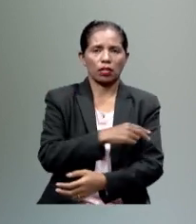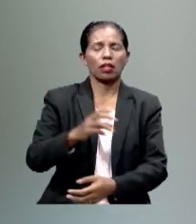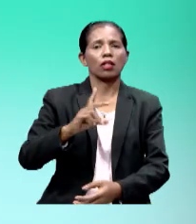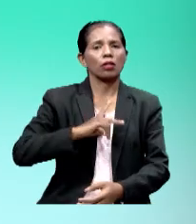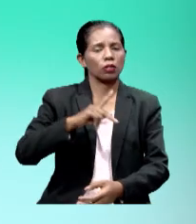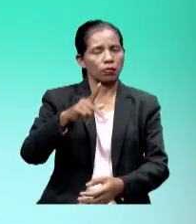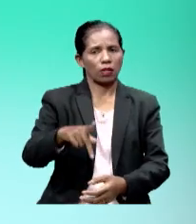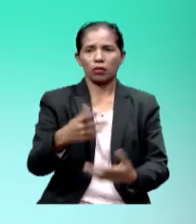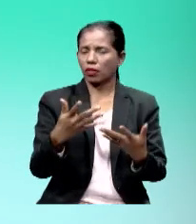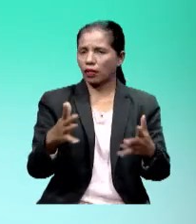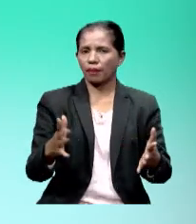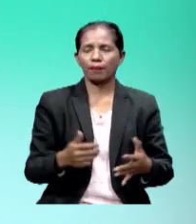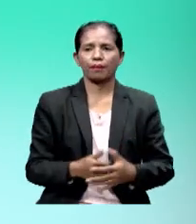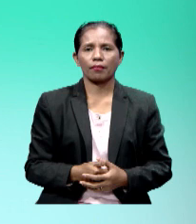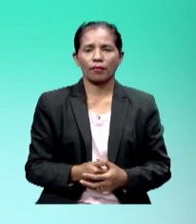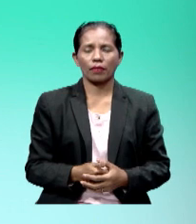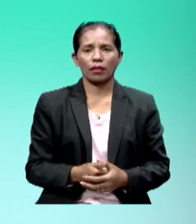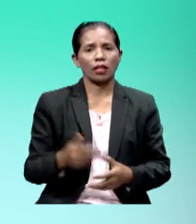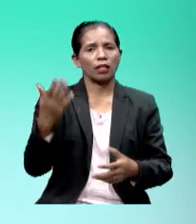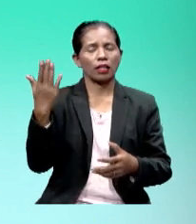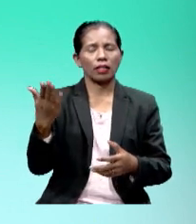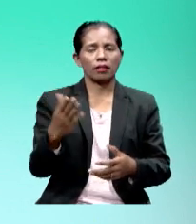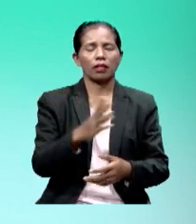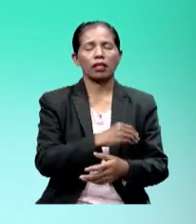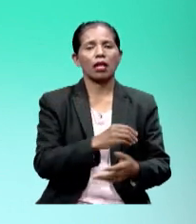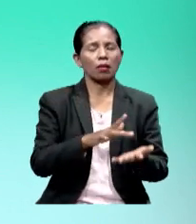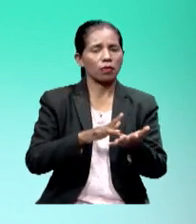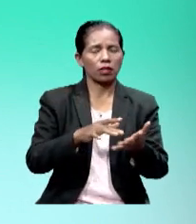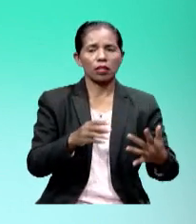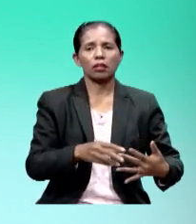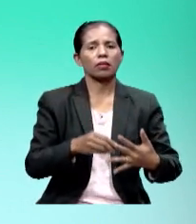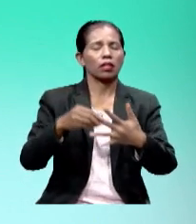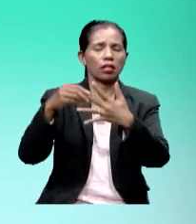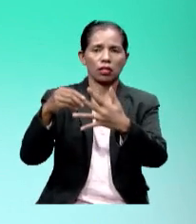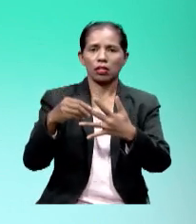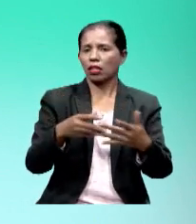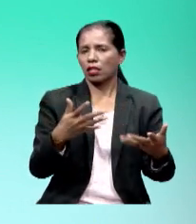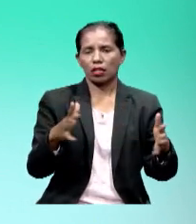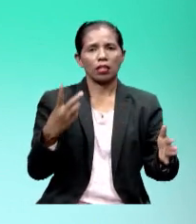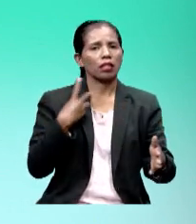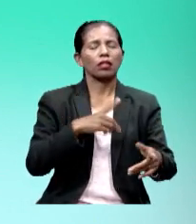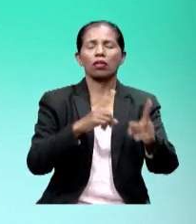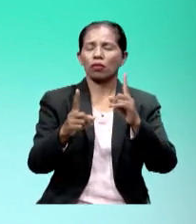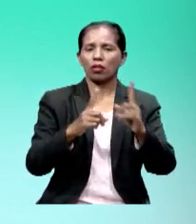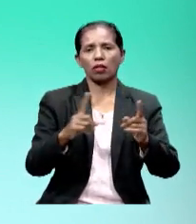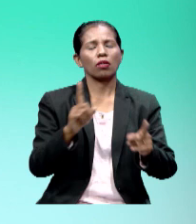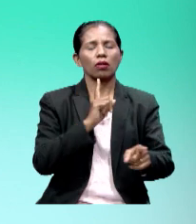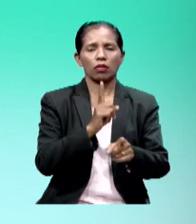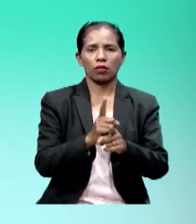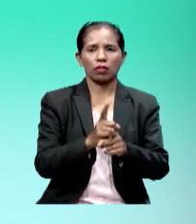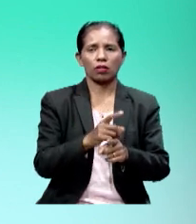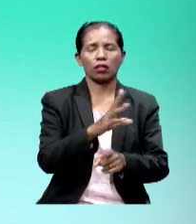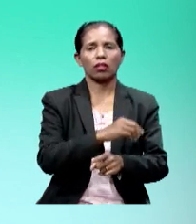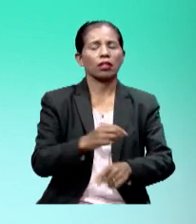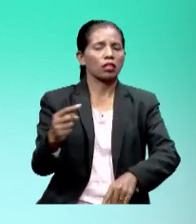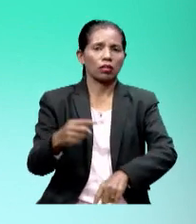iha. Ya ne bana item ide be spesifik kule makna na antibiotik mas laya ne ite kole los antibiotik ne ide be injection